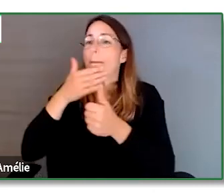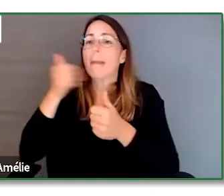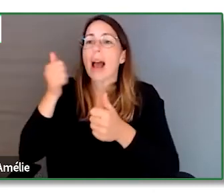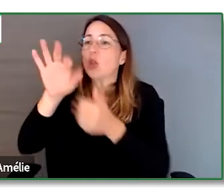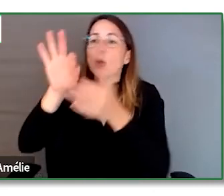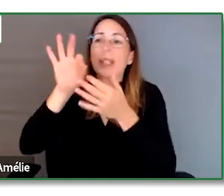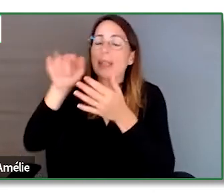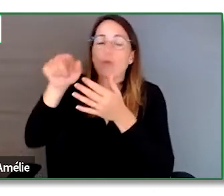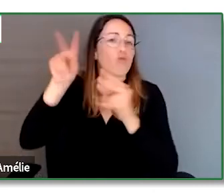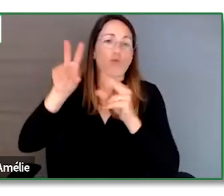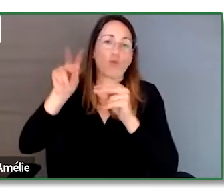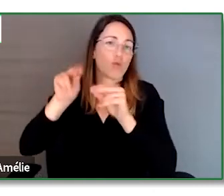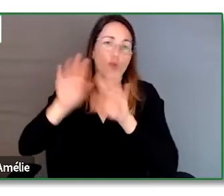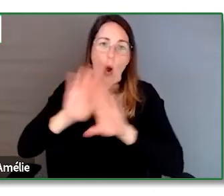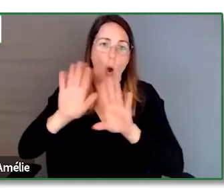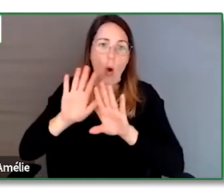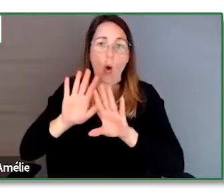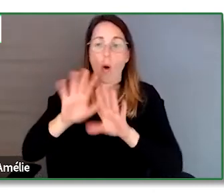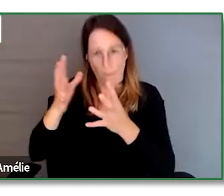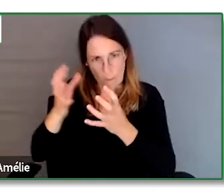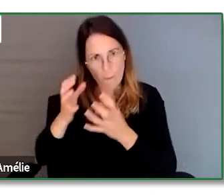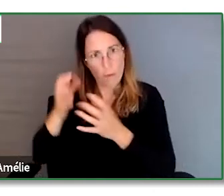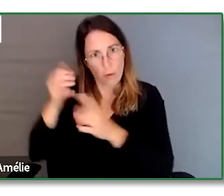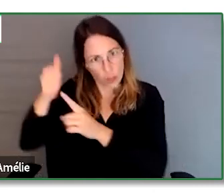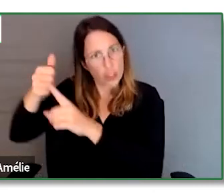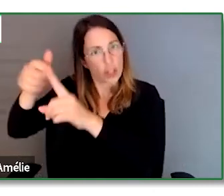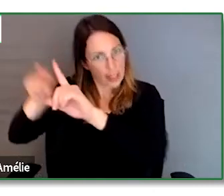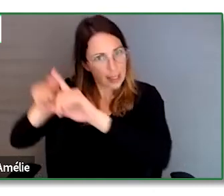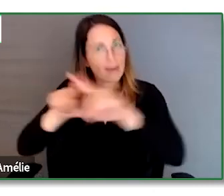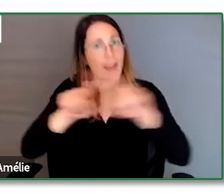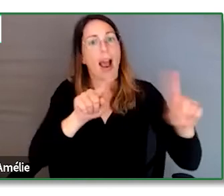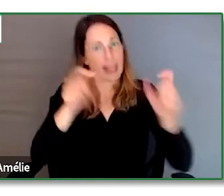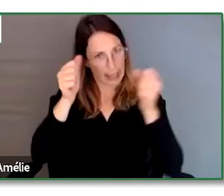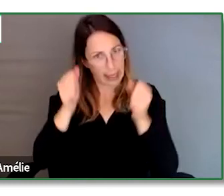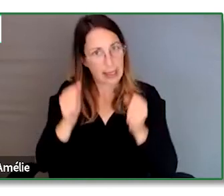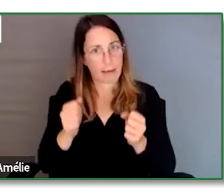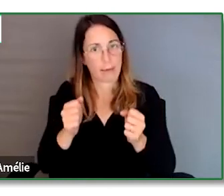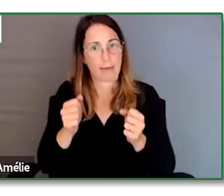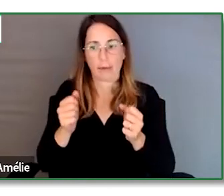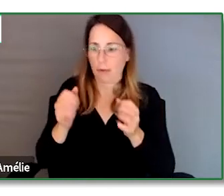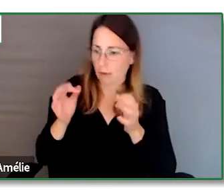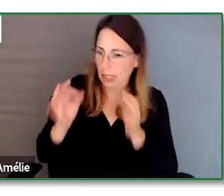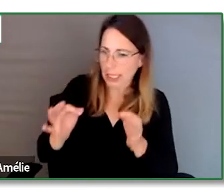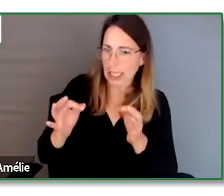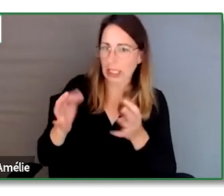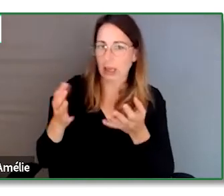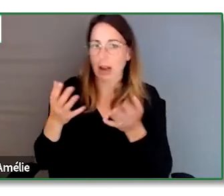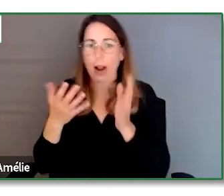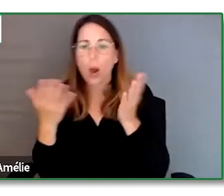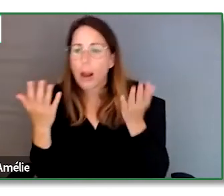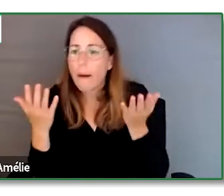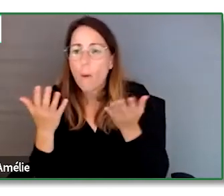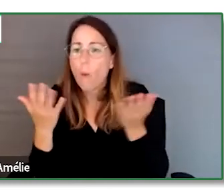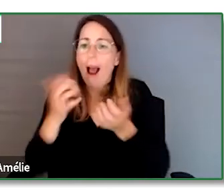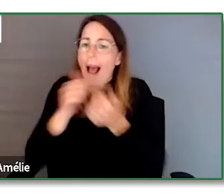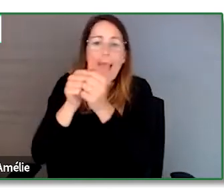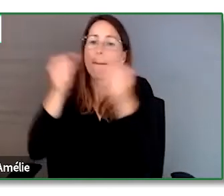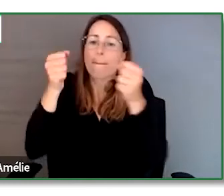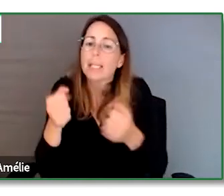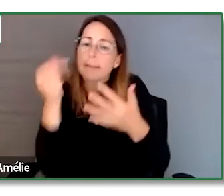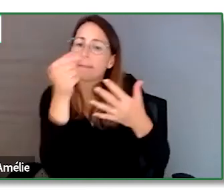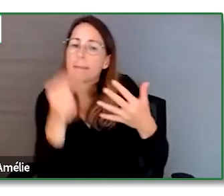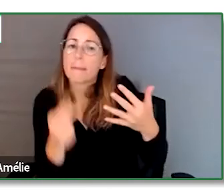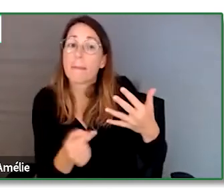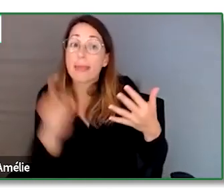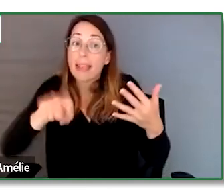Mais nous avons décidé de travailler sur une composante à notre niveau, c'est-à-dire quels sont les accommodements nécessaires pour